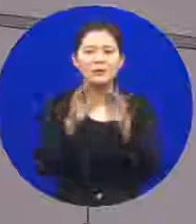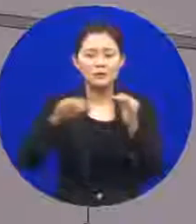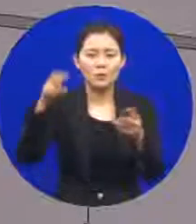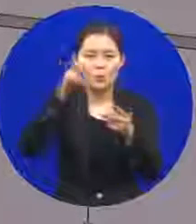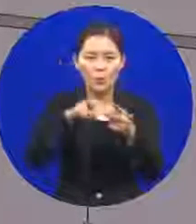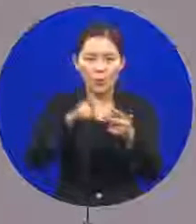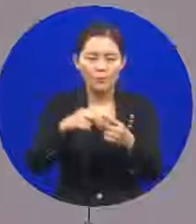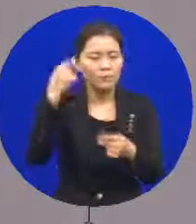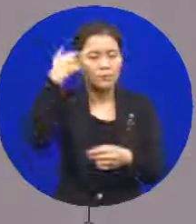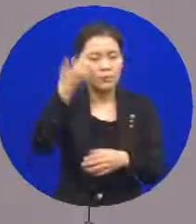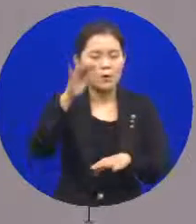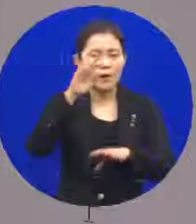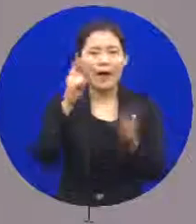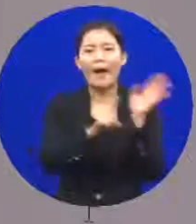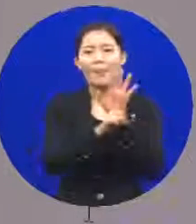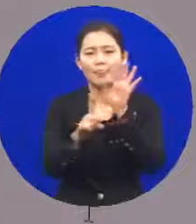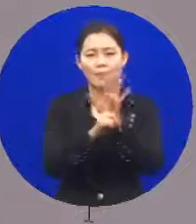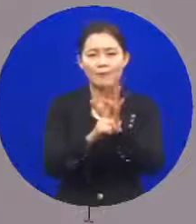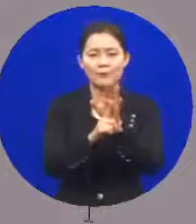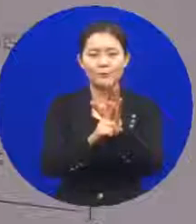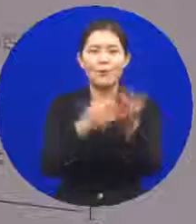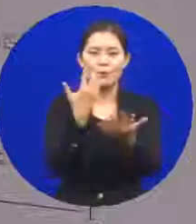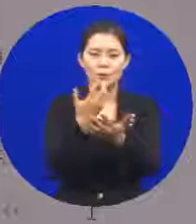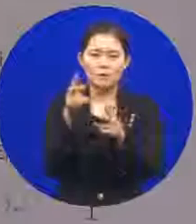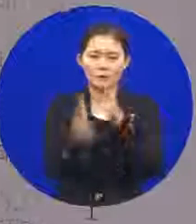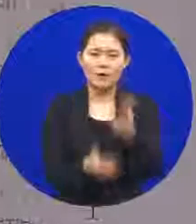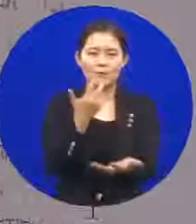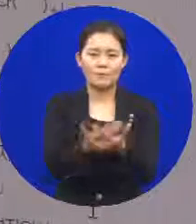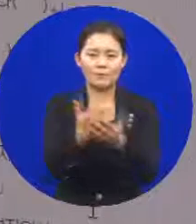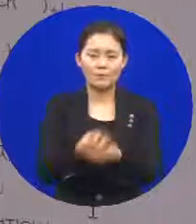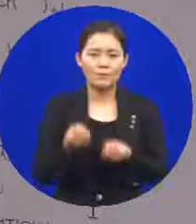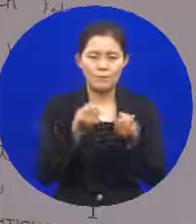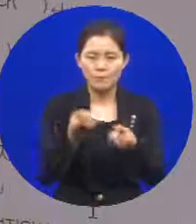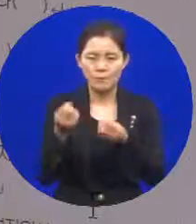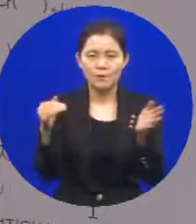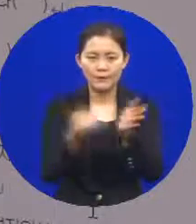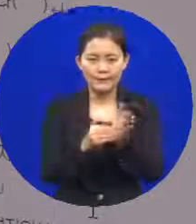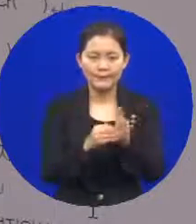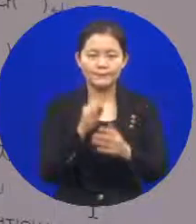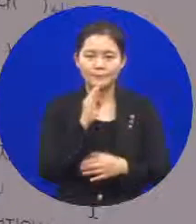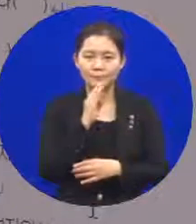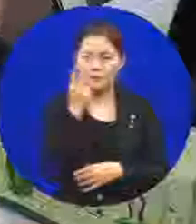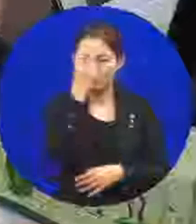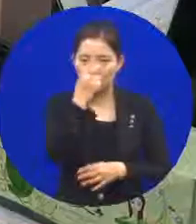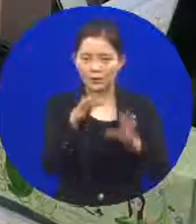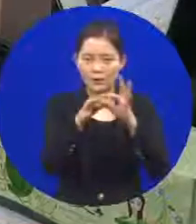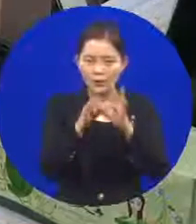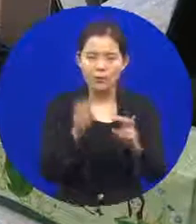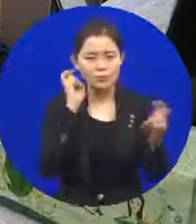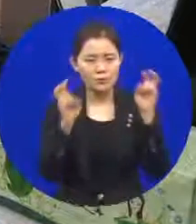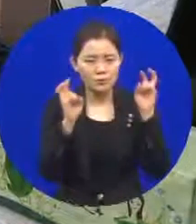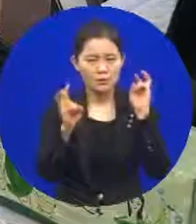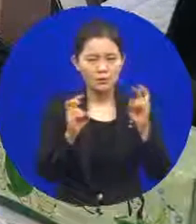200여 곳에 의견 수렴 안내문과 사업계획서 서식, 설문조사지 등을 발송했습니다. 조사를 통해